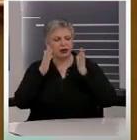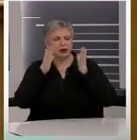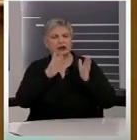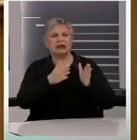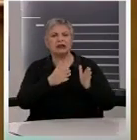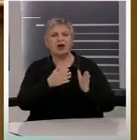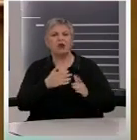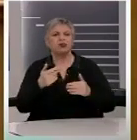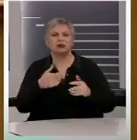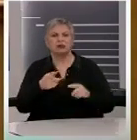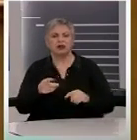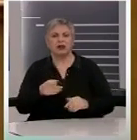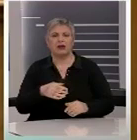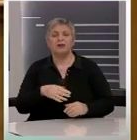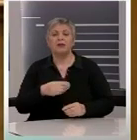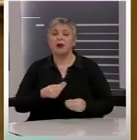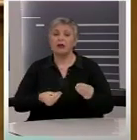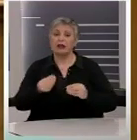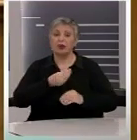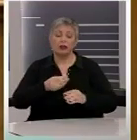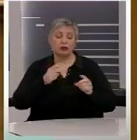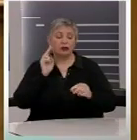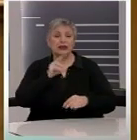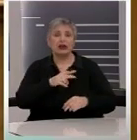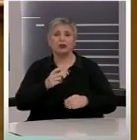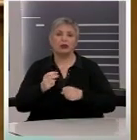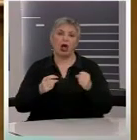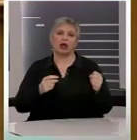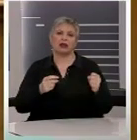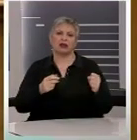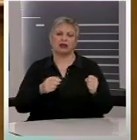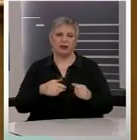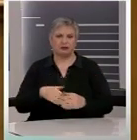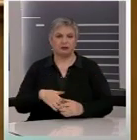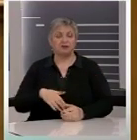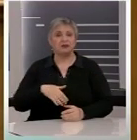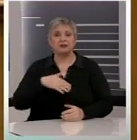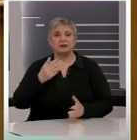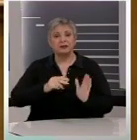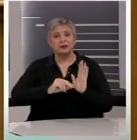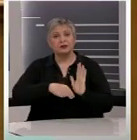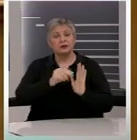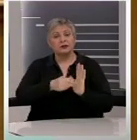αριστερά, το ερώτημα είναι ένα. Αν βγούμε από το μνημόνιο,